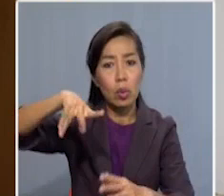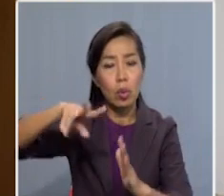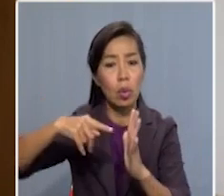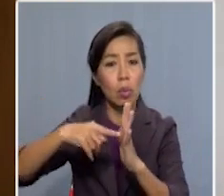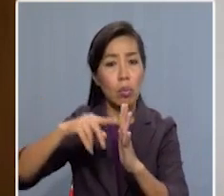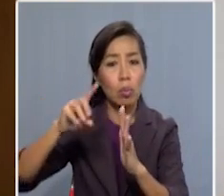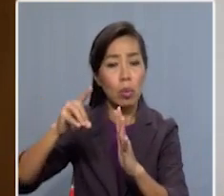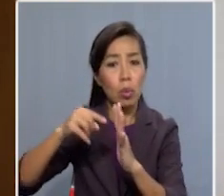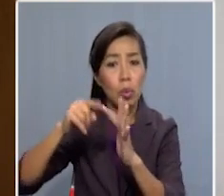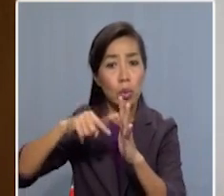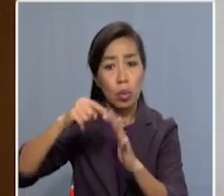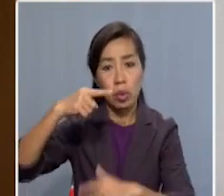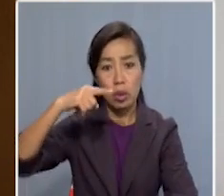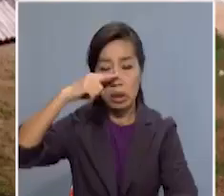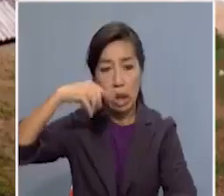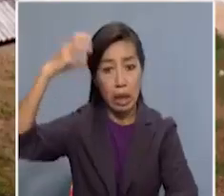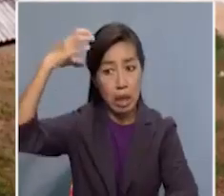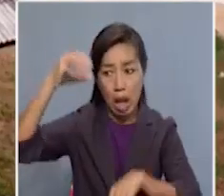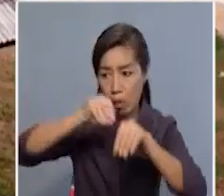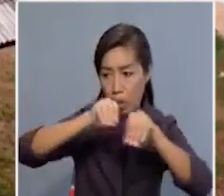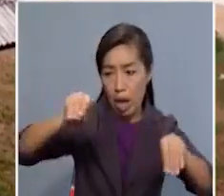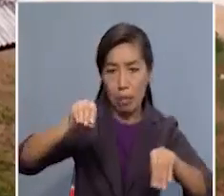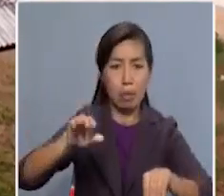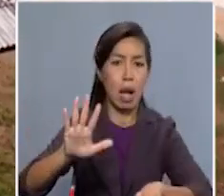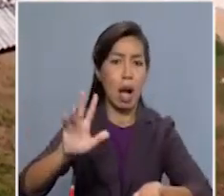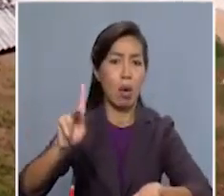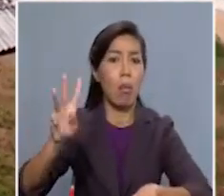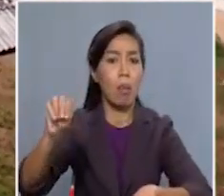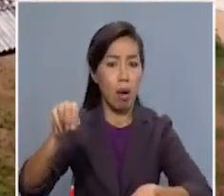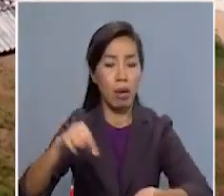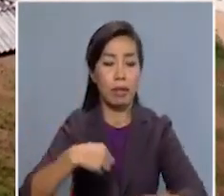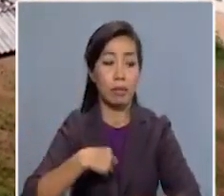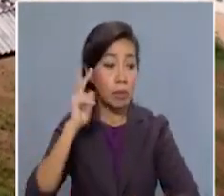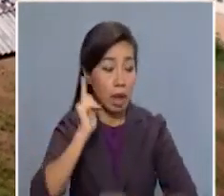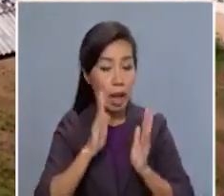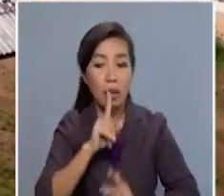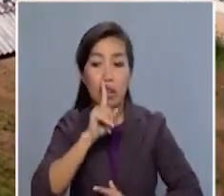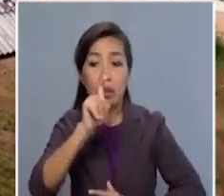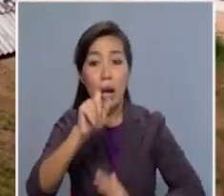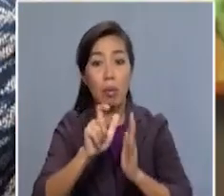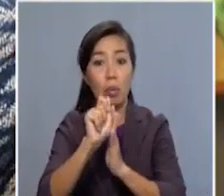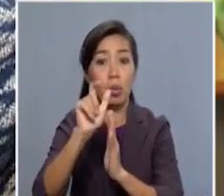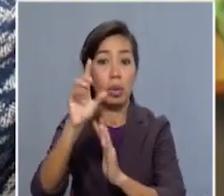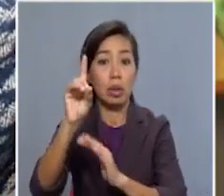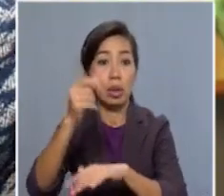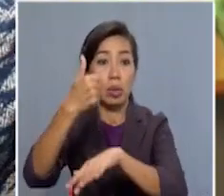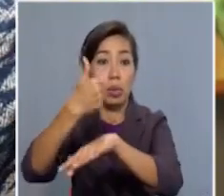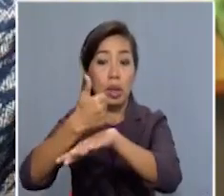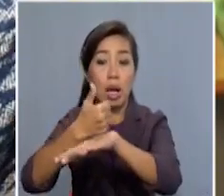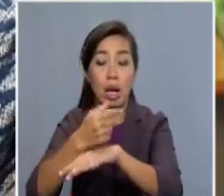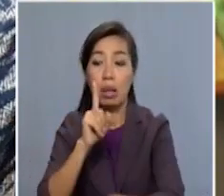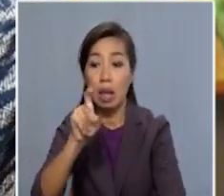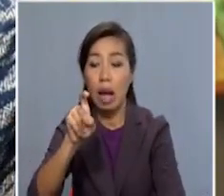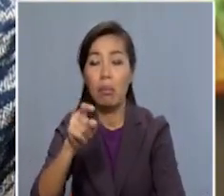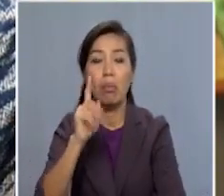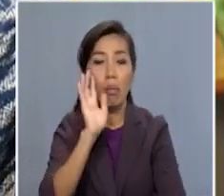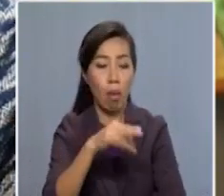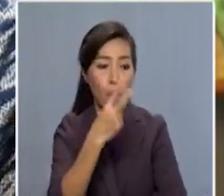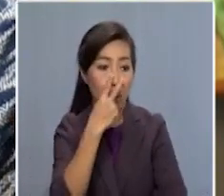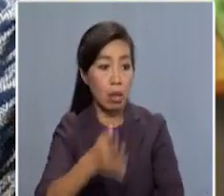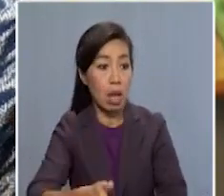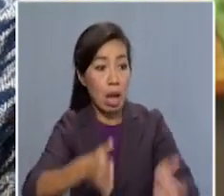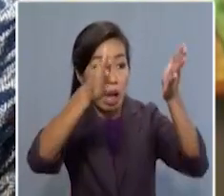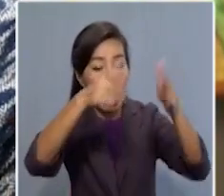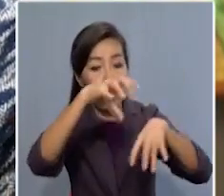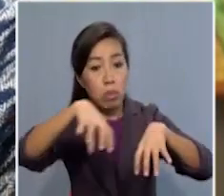ชายแดนไทยลาวเพียงแค่5กิโลเมตรเท่านั้นนักข่าวเราไปถามผู้ว่าอุตรดิตถ์นะคะนายเสถียรพงษ์มากสิริบอกว่าอาคารที่เห็นอยู่นี้เ